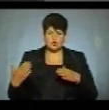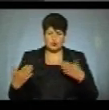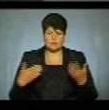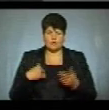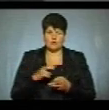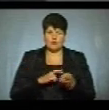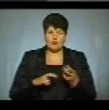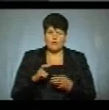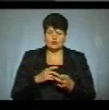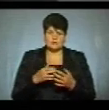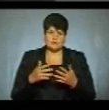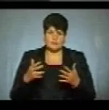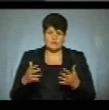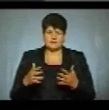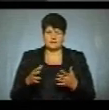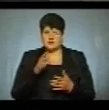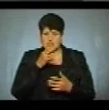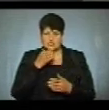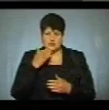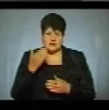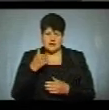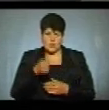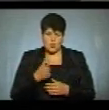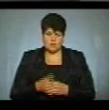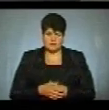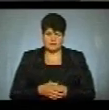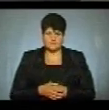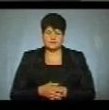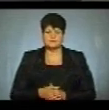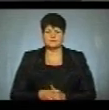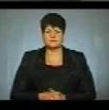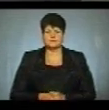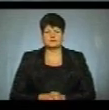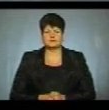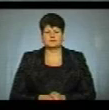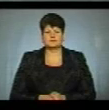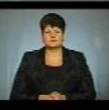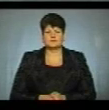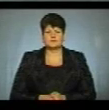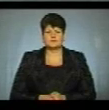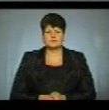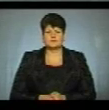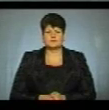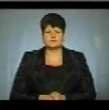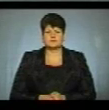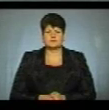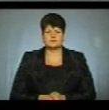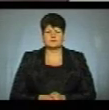мої експерименти під час останніх років. Анжела Шова, Андрій Прокопів. Новини на Суспільному.